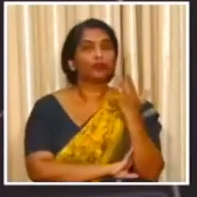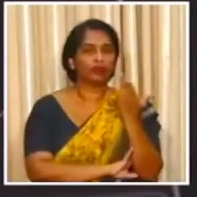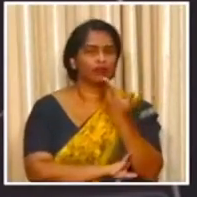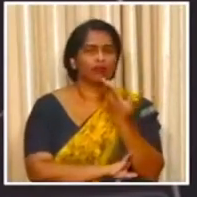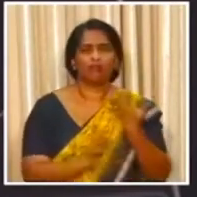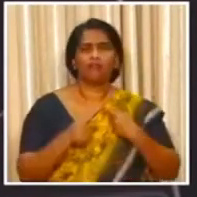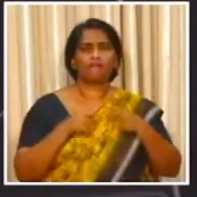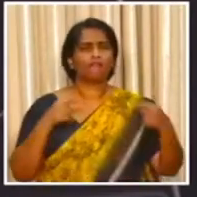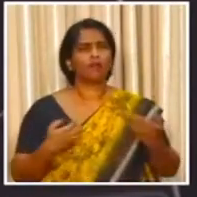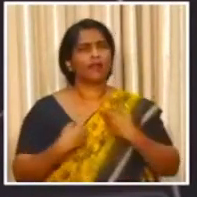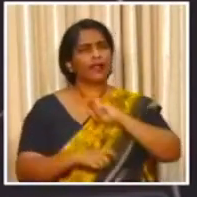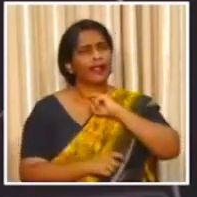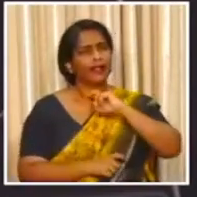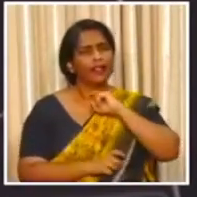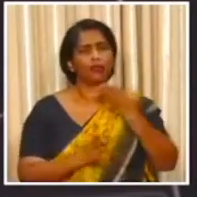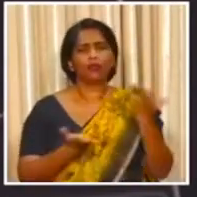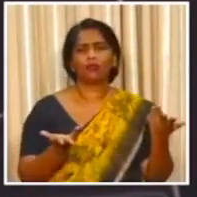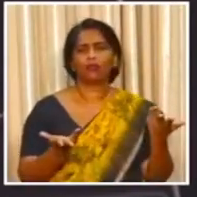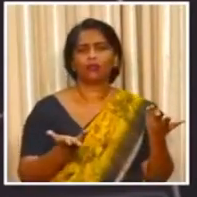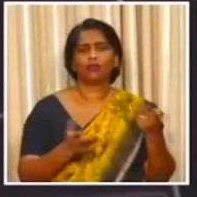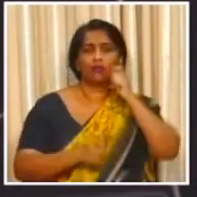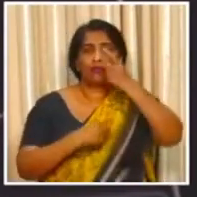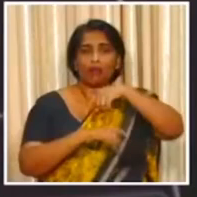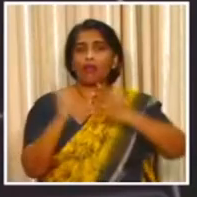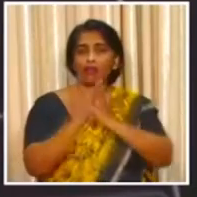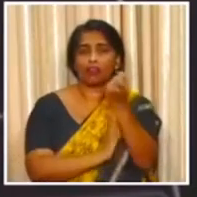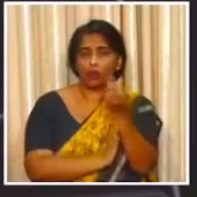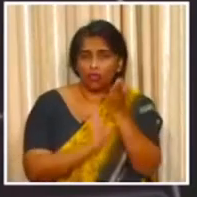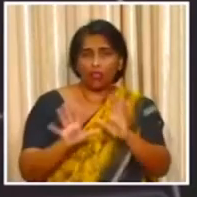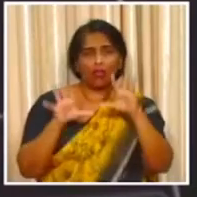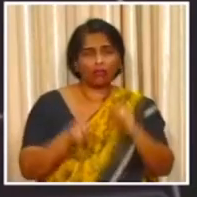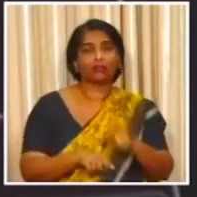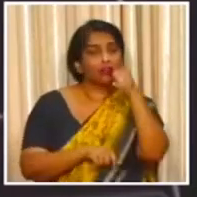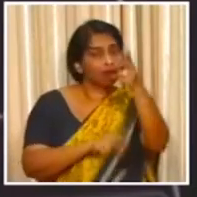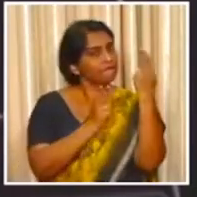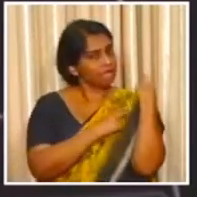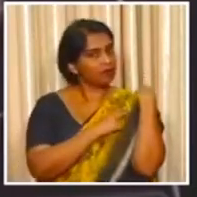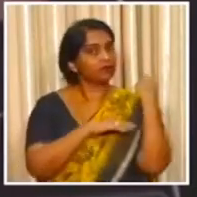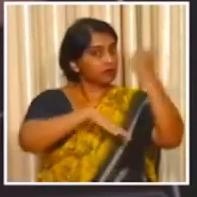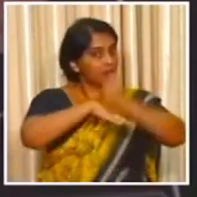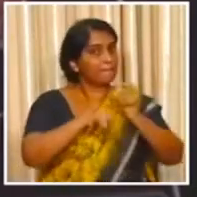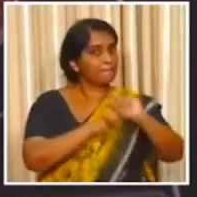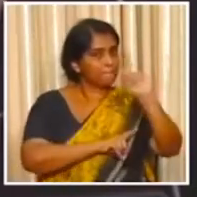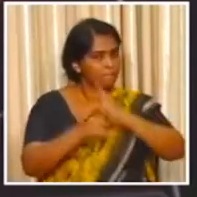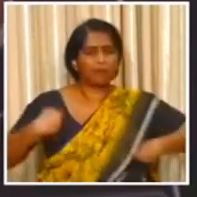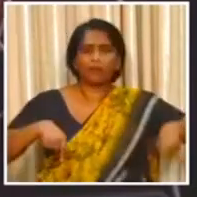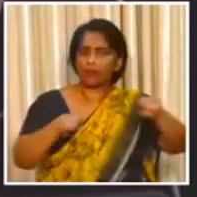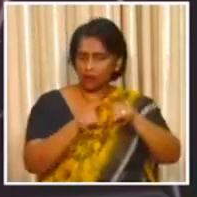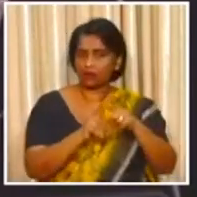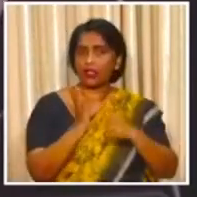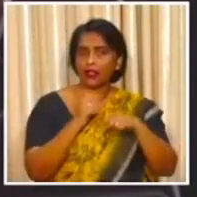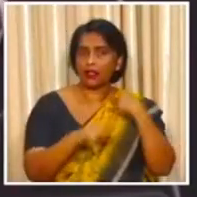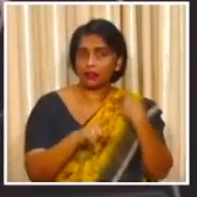අපිට විපක්ෂයේ ඉඳගෙන කෑ ගහන විතරයි. ඒවා මහා ජනතාවට අයිති මුදල් කරු නියෝජක කතානායකතුමා, ඔබතුමාත් ඔය කියන්න ඕනේ මුලසුන දරන මේ සභාව මේ බදු